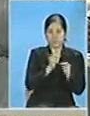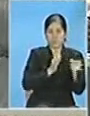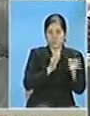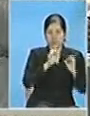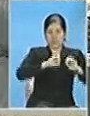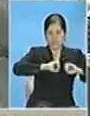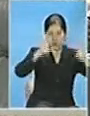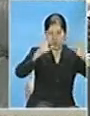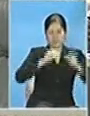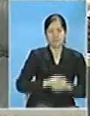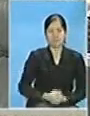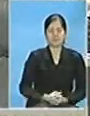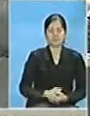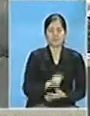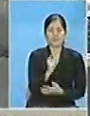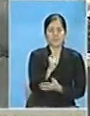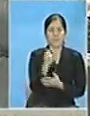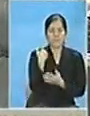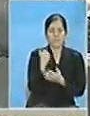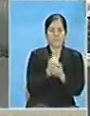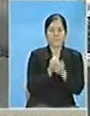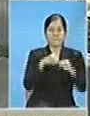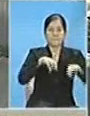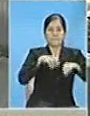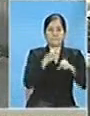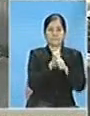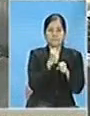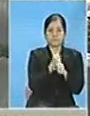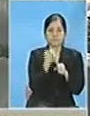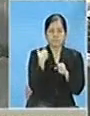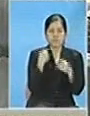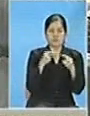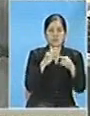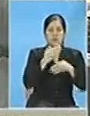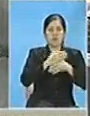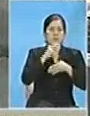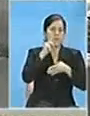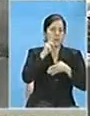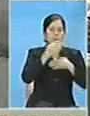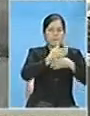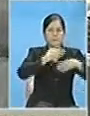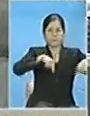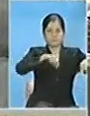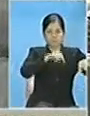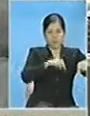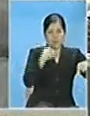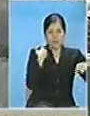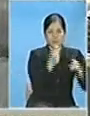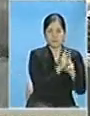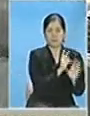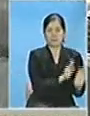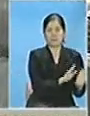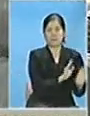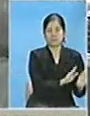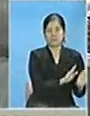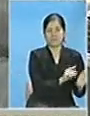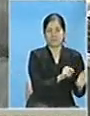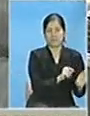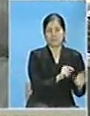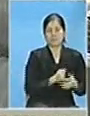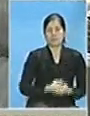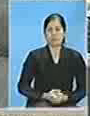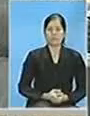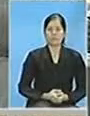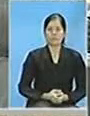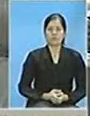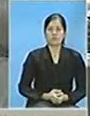านกำลังจะสร้างอ่างเก็บน้ำชั่วคราวที่